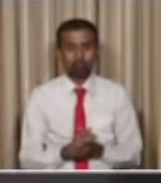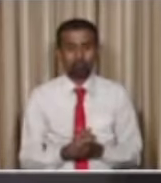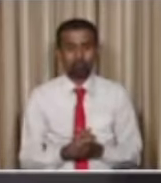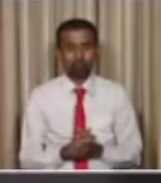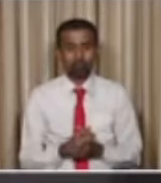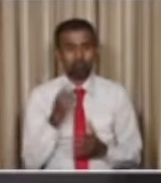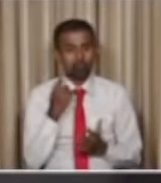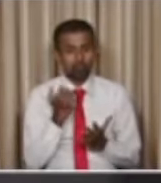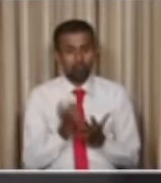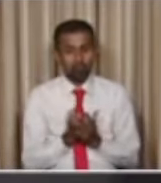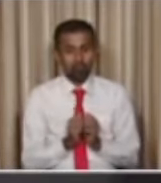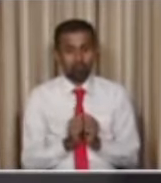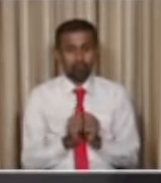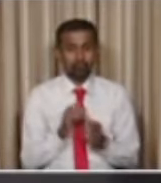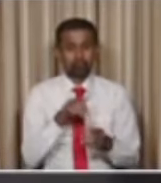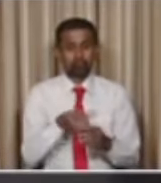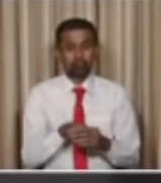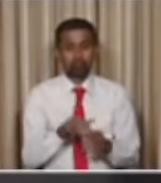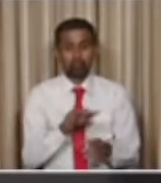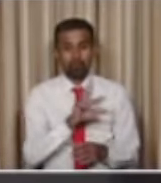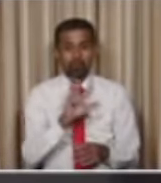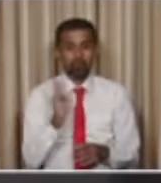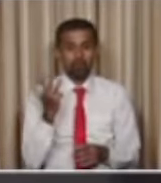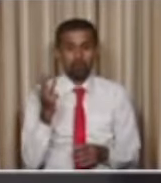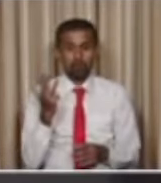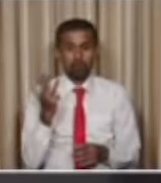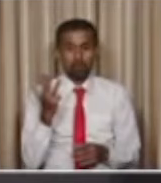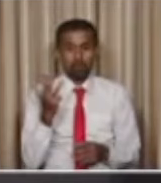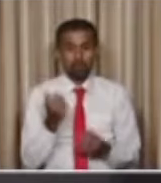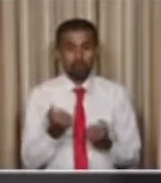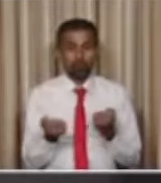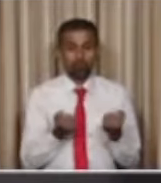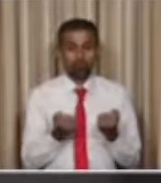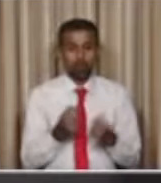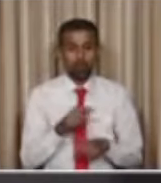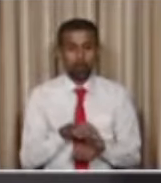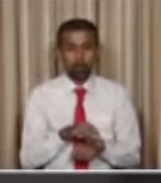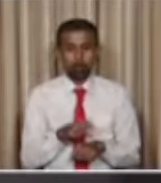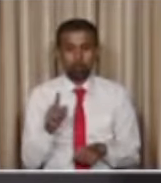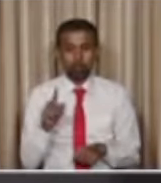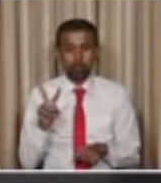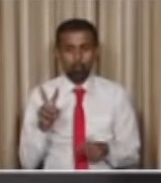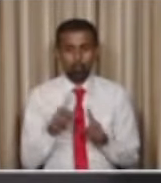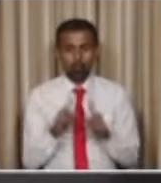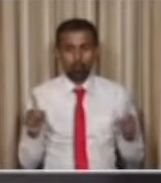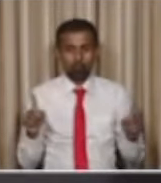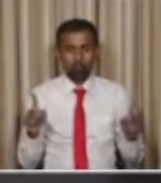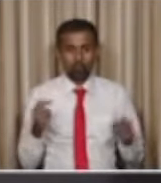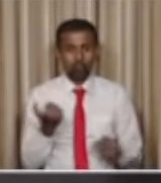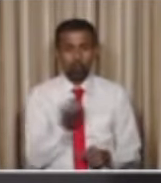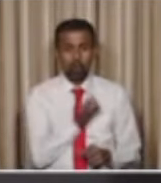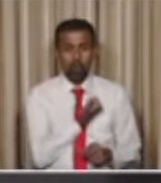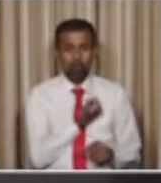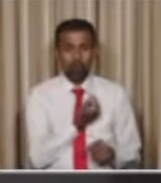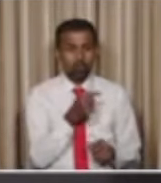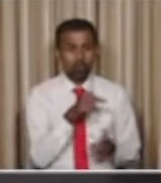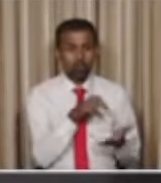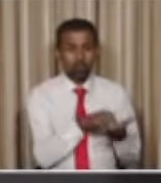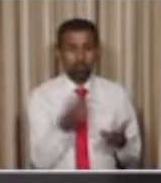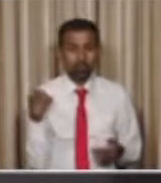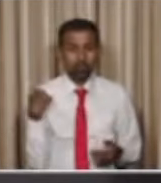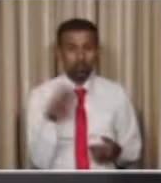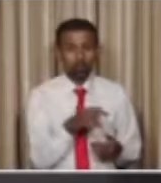දුෂ්කර ගමනක් ආපු 19.90 සුවසැරිය මිනිත්තු 12ක් තුල රෝගියා ඉන්න තැනට ගිහිල්ලා ඒ